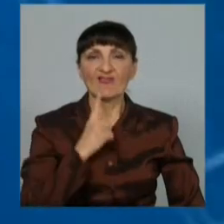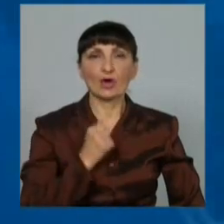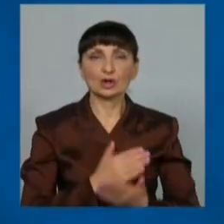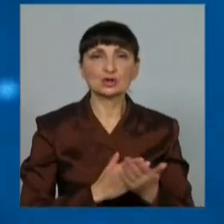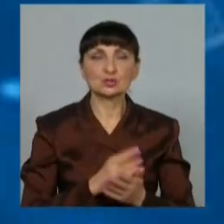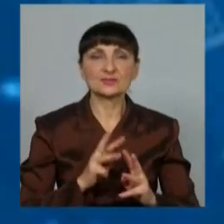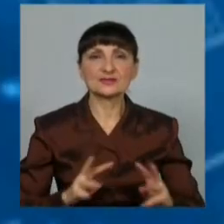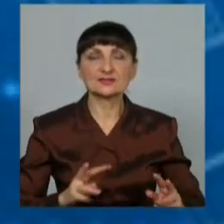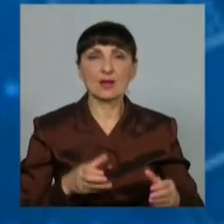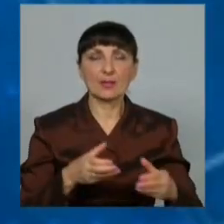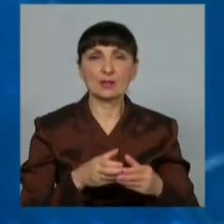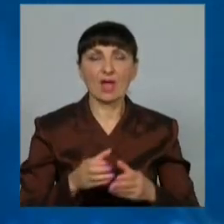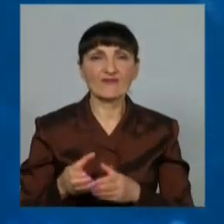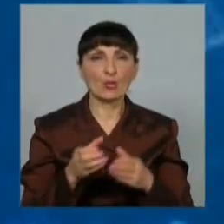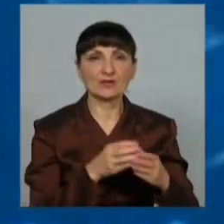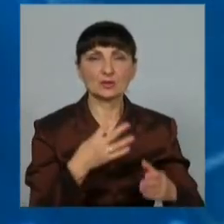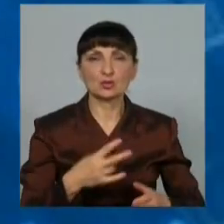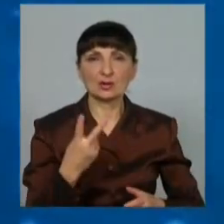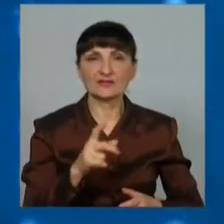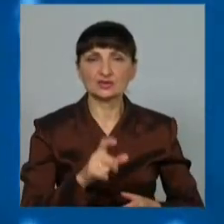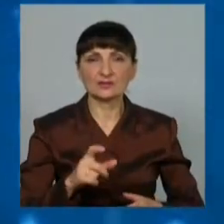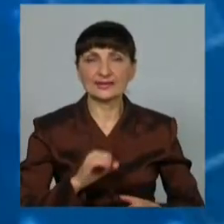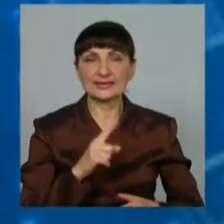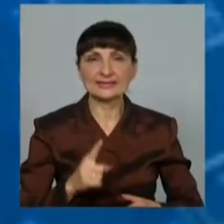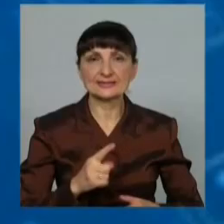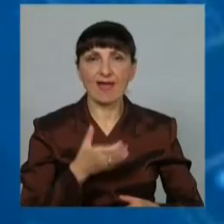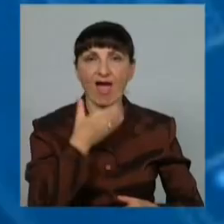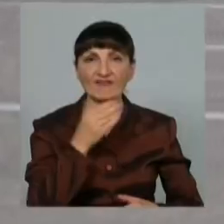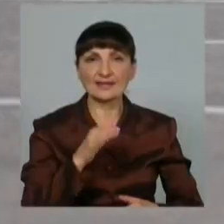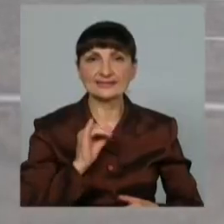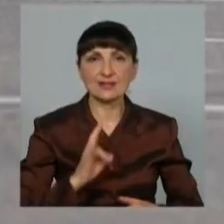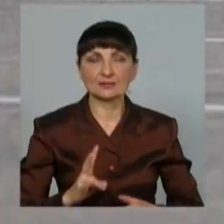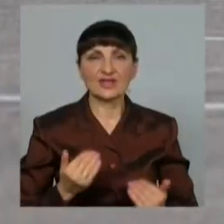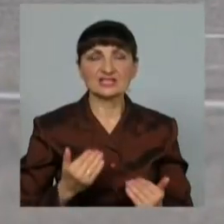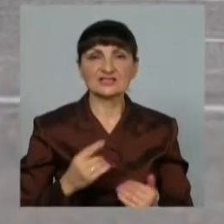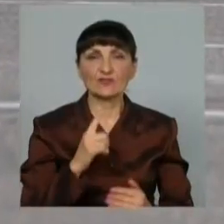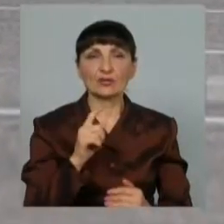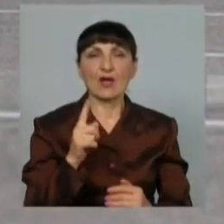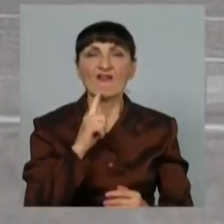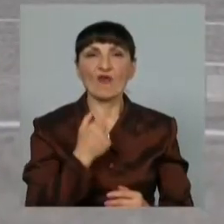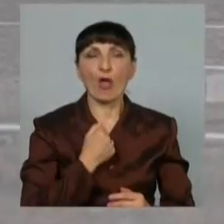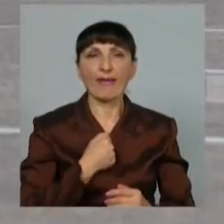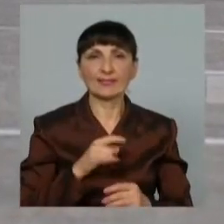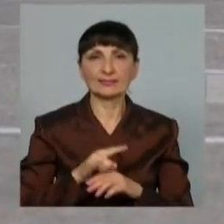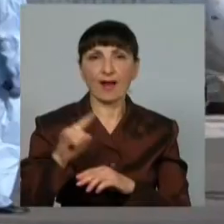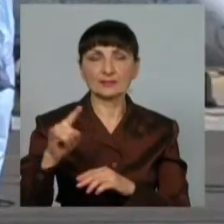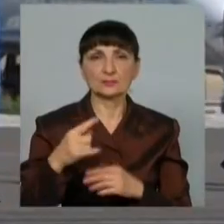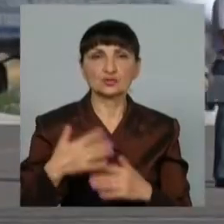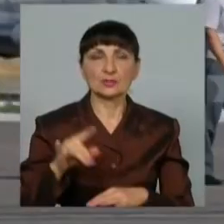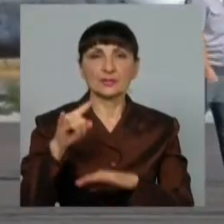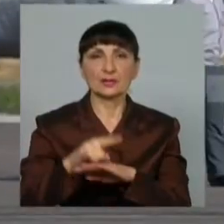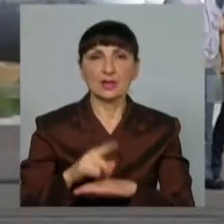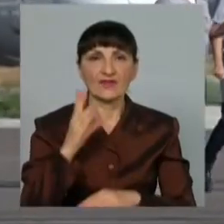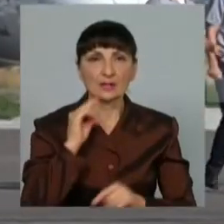Военнослужащие Минобороны Казахстана эвакуировали 42 пассажира из Афганистана. Сегодня военно-транспортный самолет благополучно